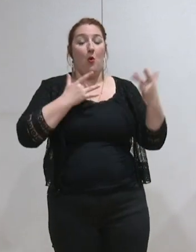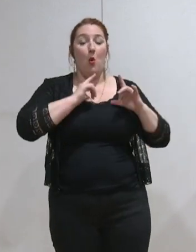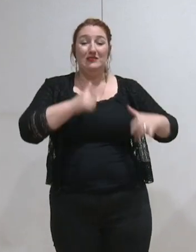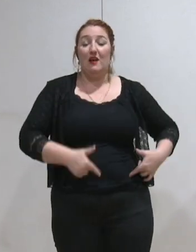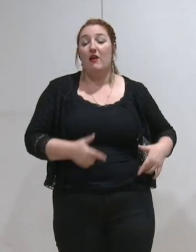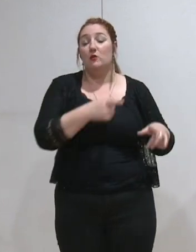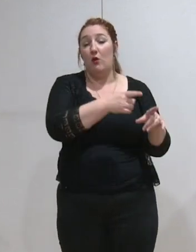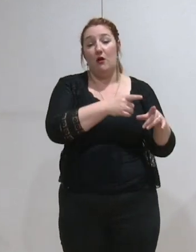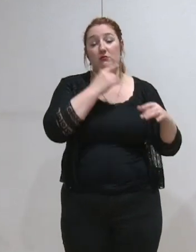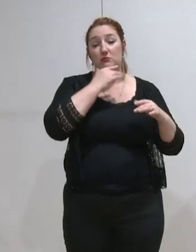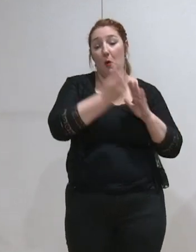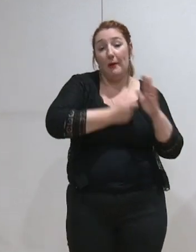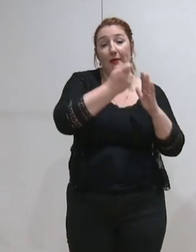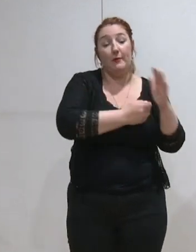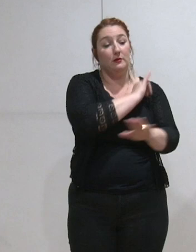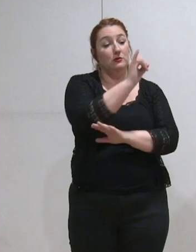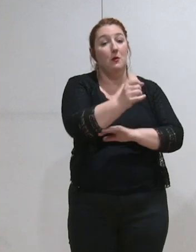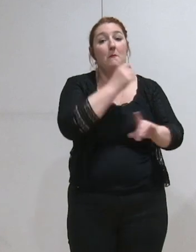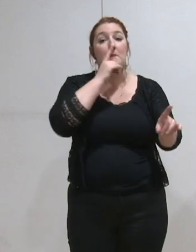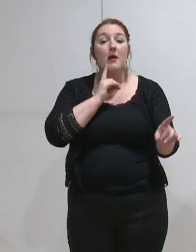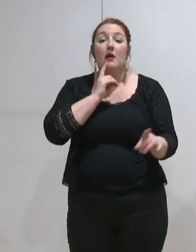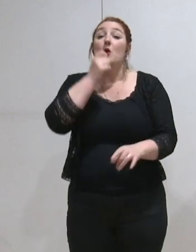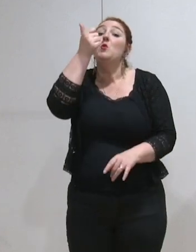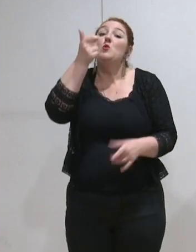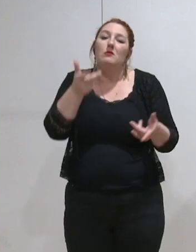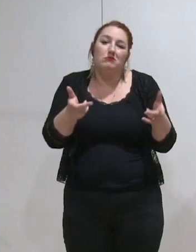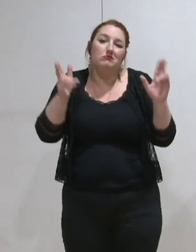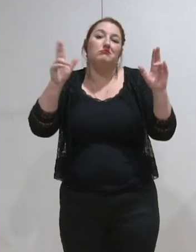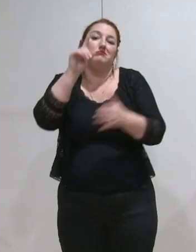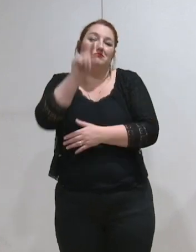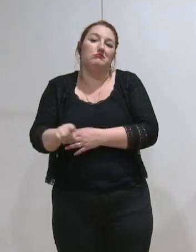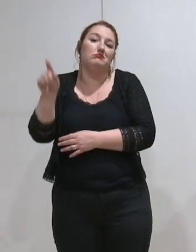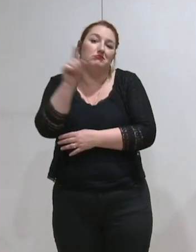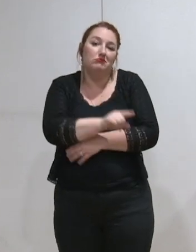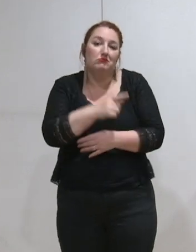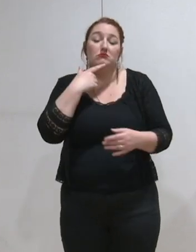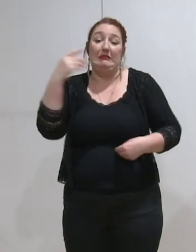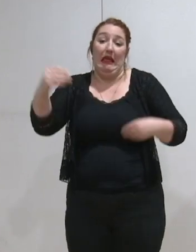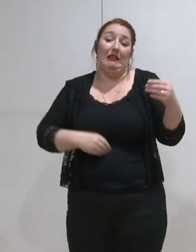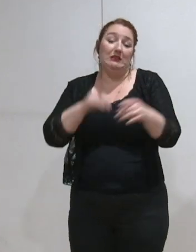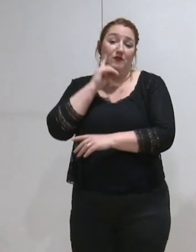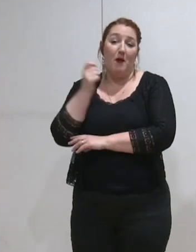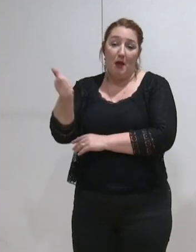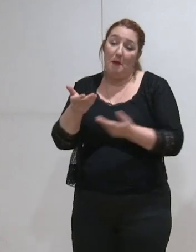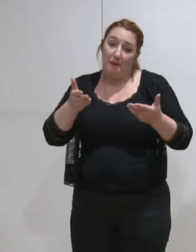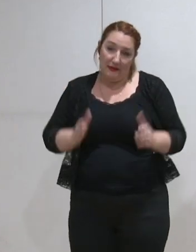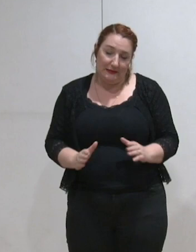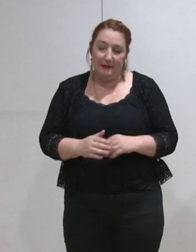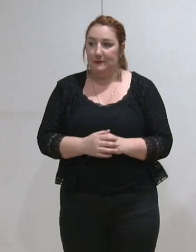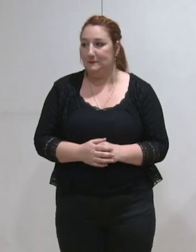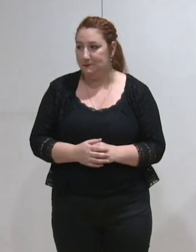et en fait une seule annulation a été opérée sur décision de la directrice nous avons également